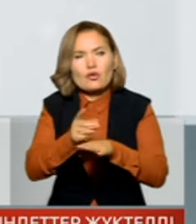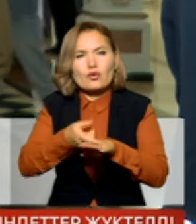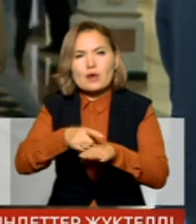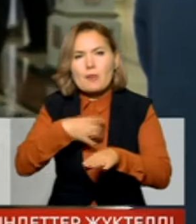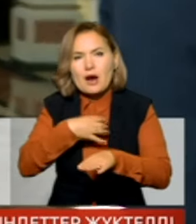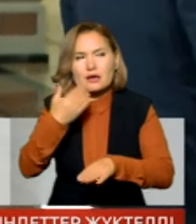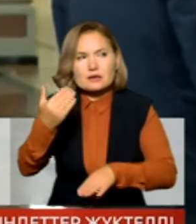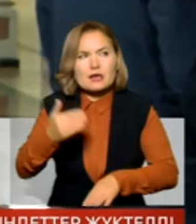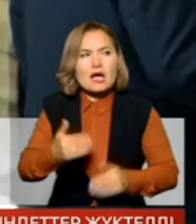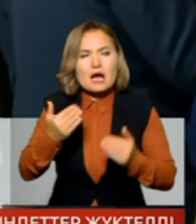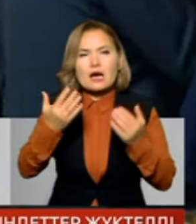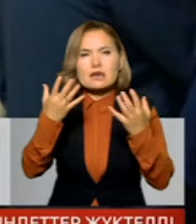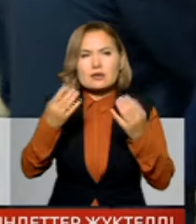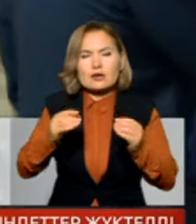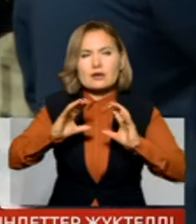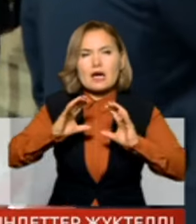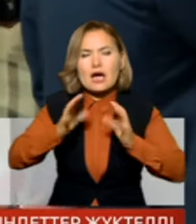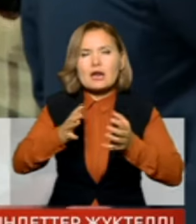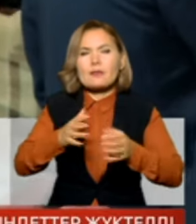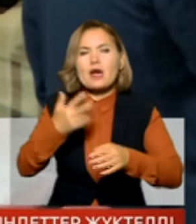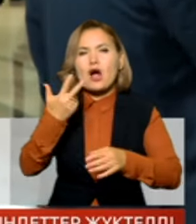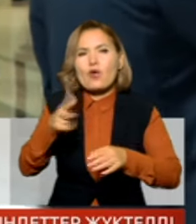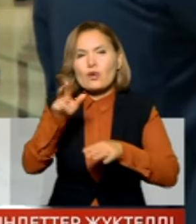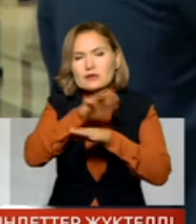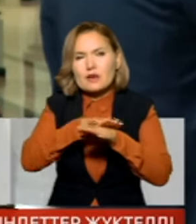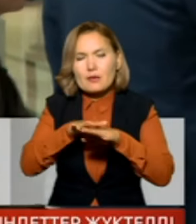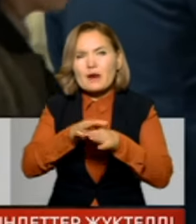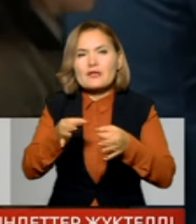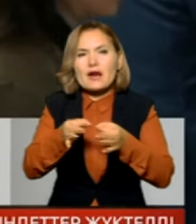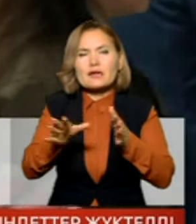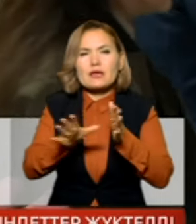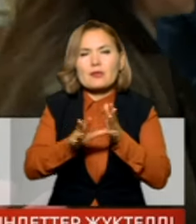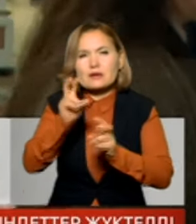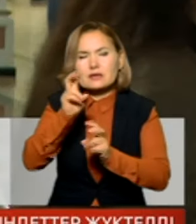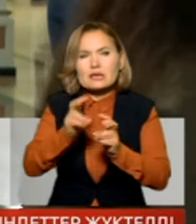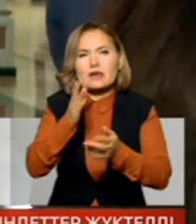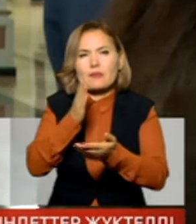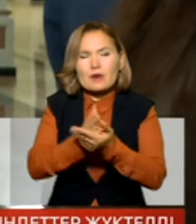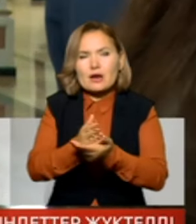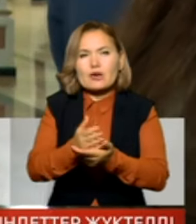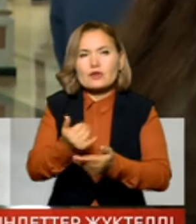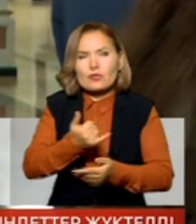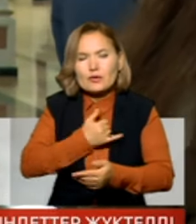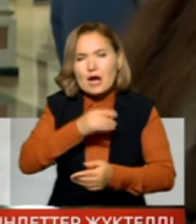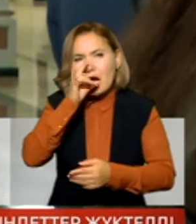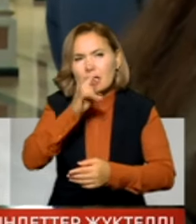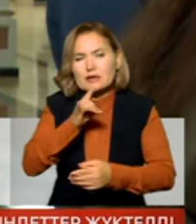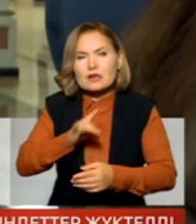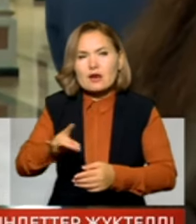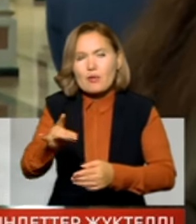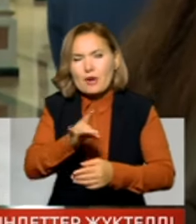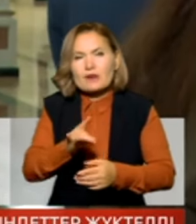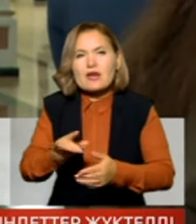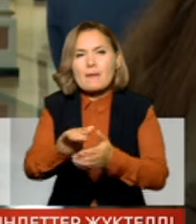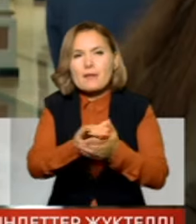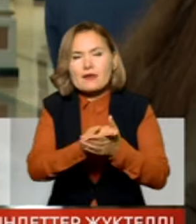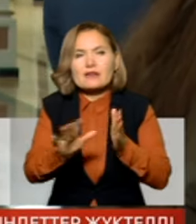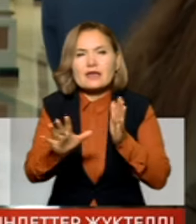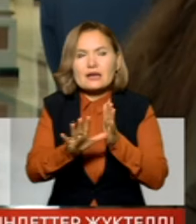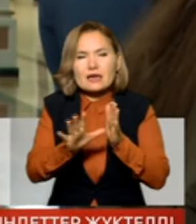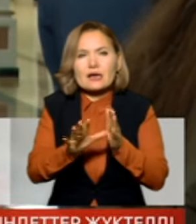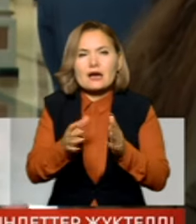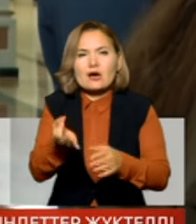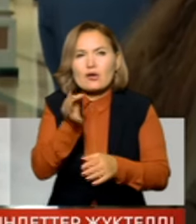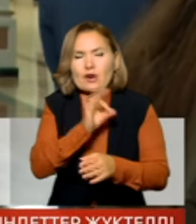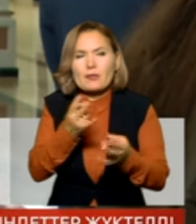отыр. Қазір әлемде 30-дан астам мемлекетте атом электростанциялары бар. Бұл бейбіт атом, яғни энергия алу үшін.